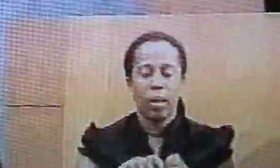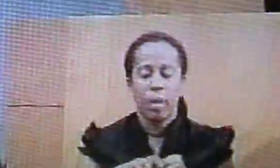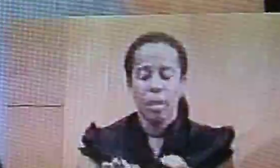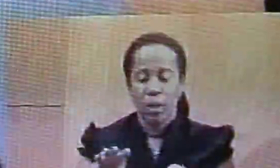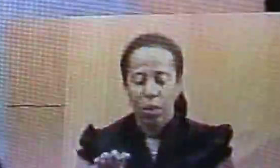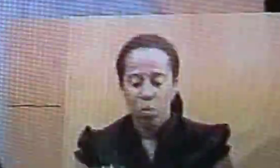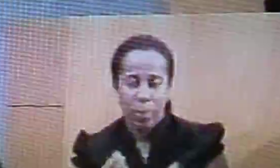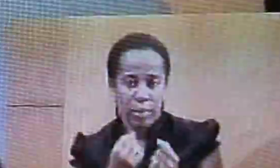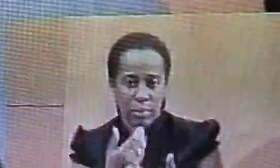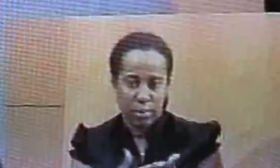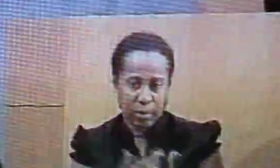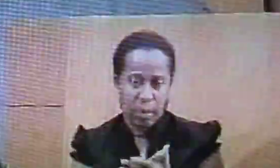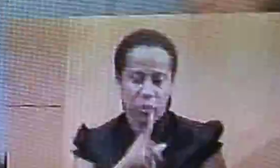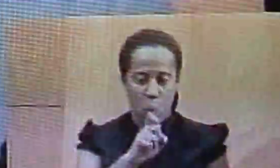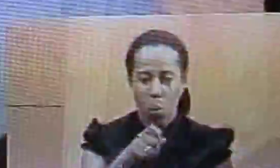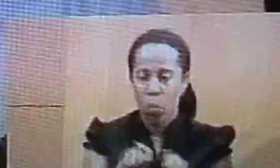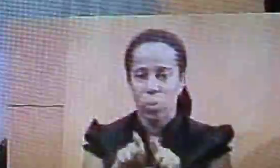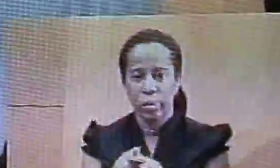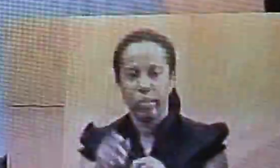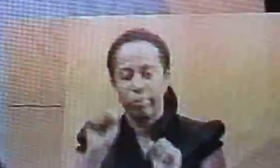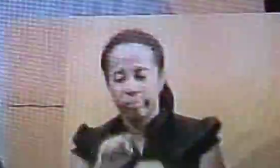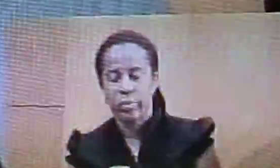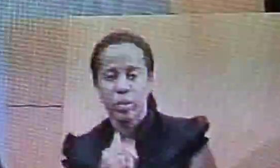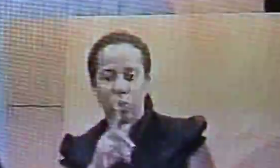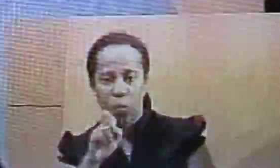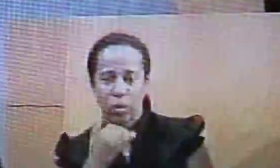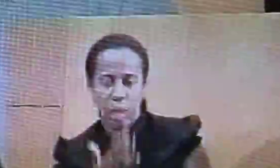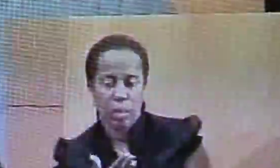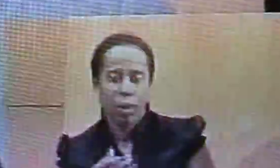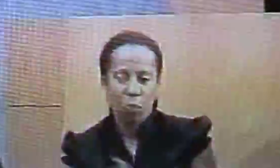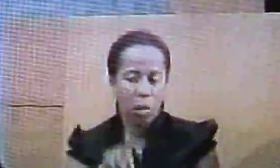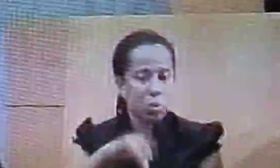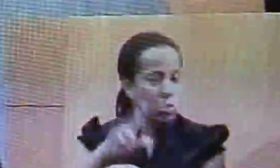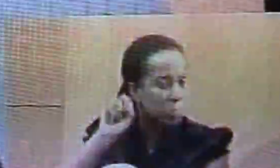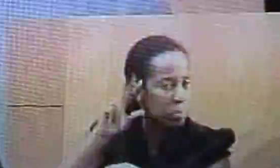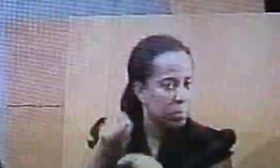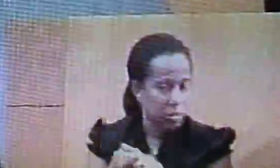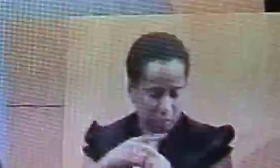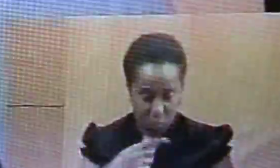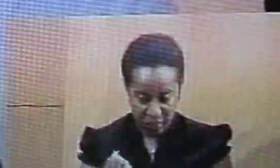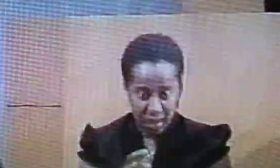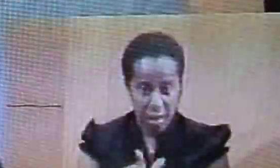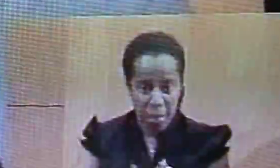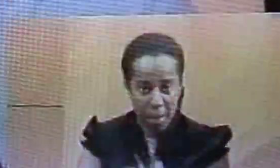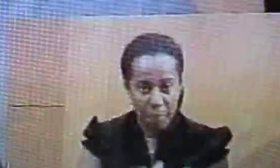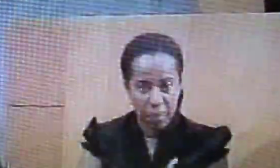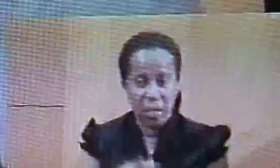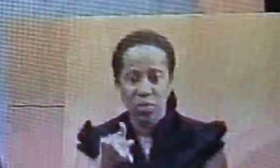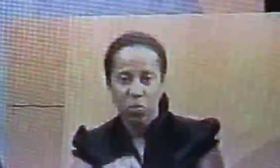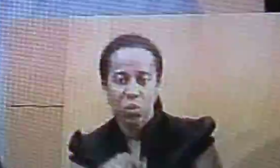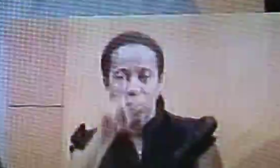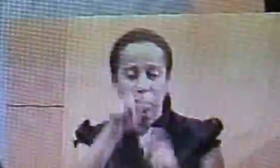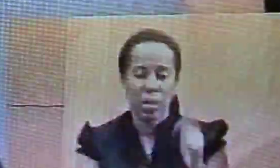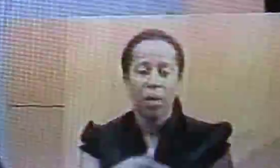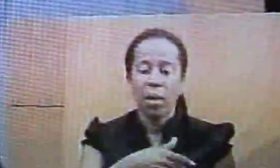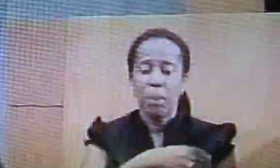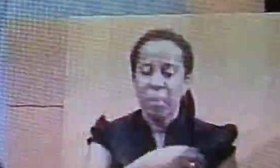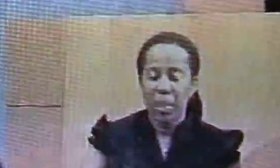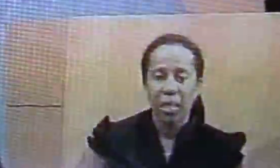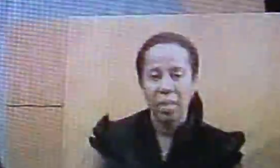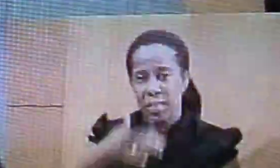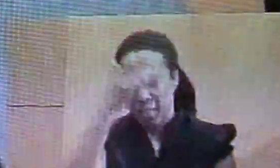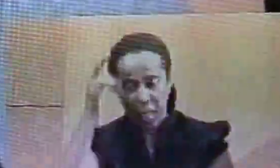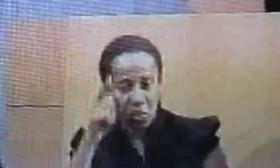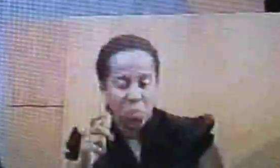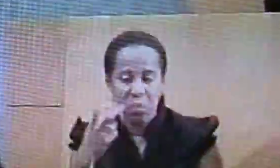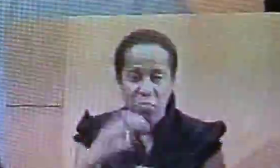assainissement. Et j'ai entendu dire, mais je ne suis pas du sud, je suis du Lamantin, qu'il y a eu beaucoup de réticences de la municipalité de Saint-Luce pour empêcher que ça se